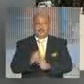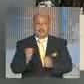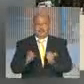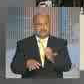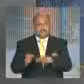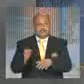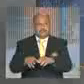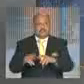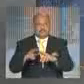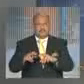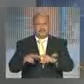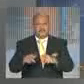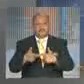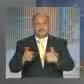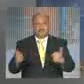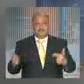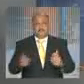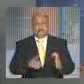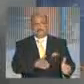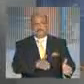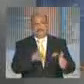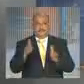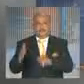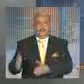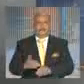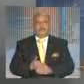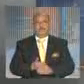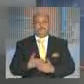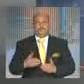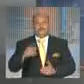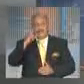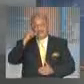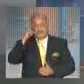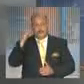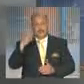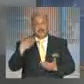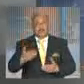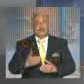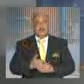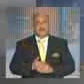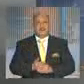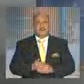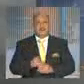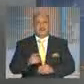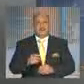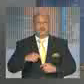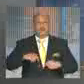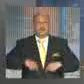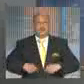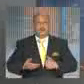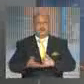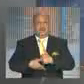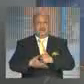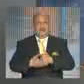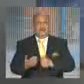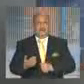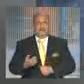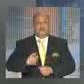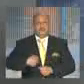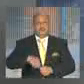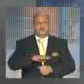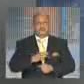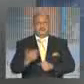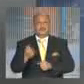القضاء. في سيدي بوزيد نظمت وزارة الفلاحة بالتعاون مع الاتحاد التونسي للفلاحة والصيد البحري ملتقا